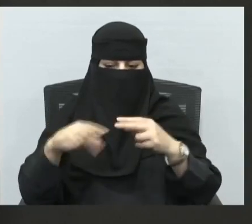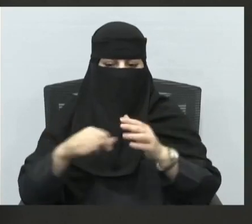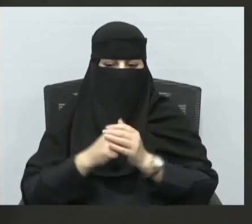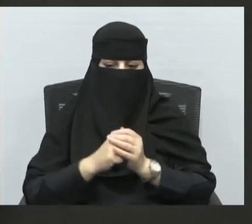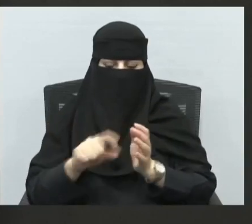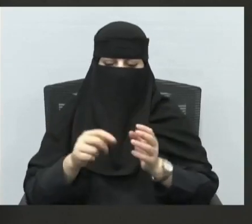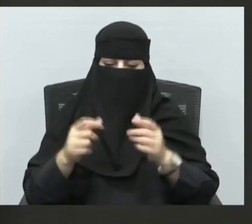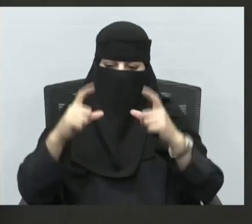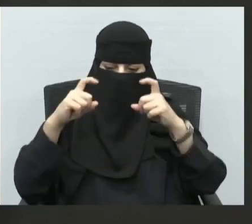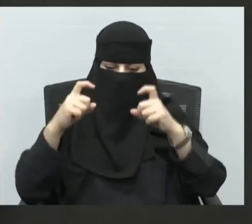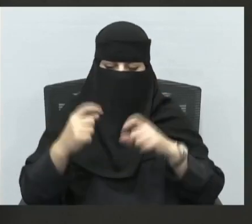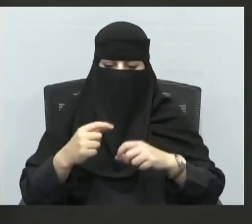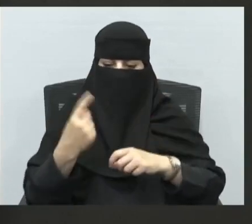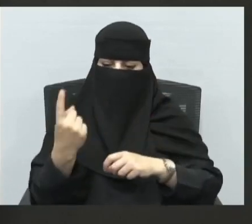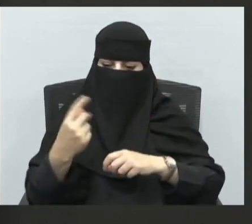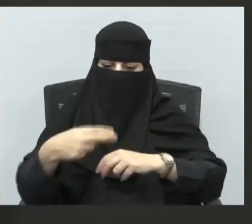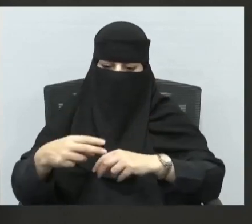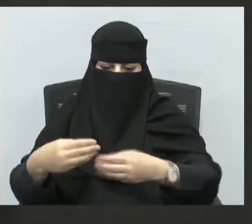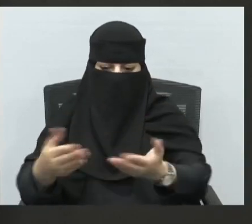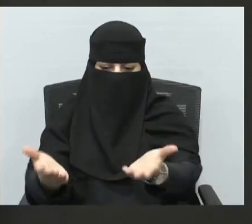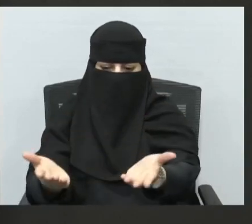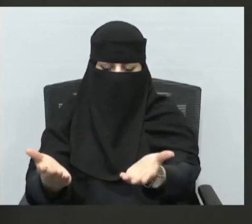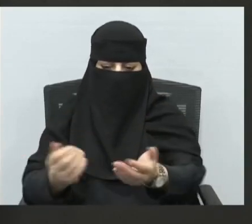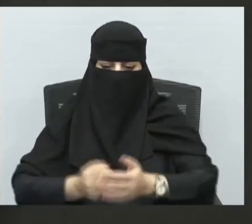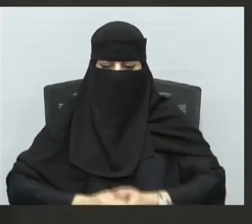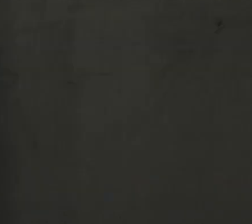الصور دقيقه واحده تبدا من